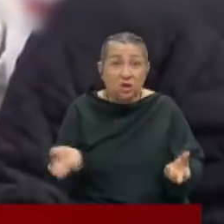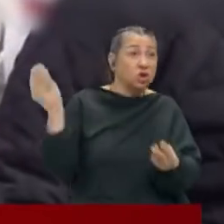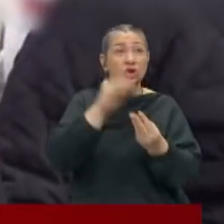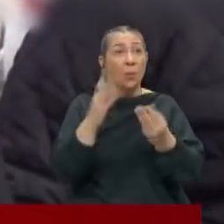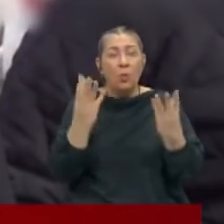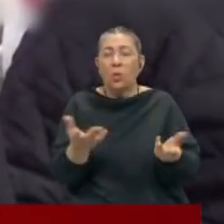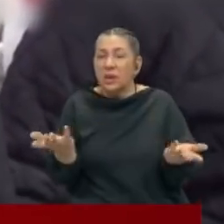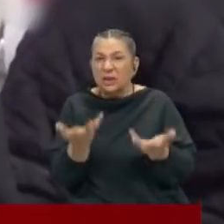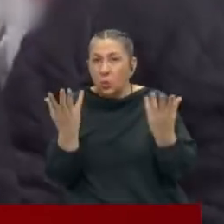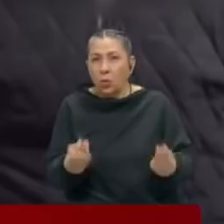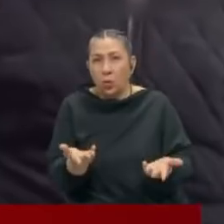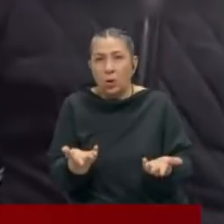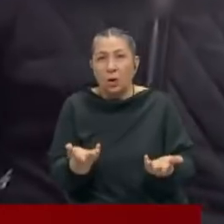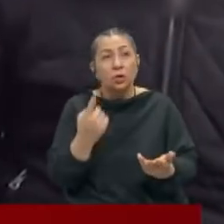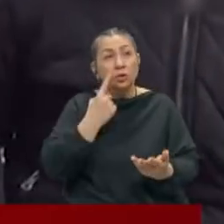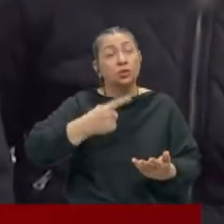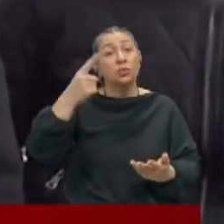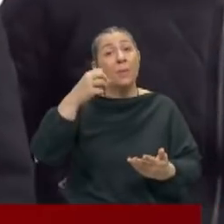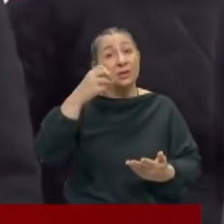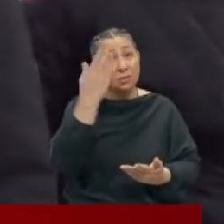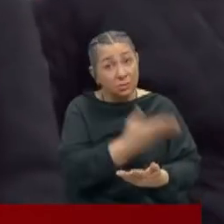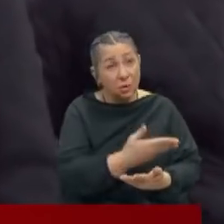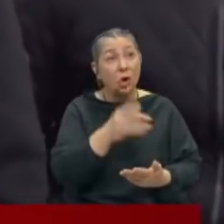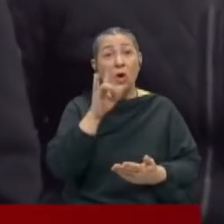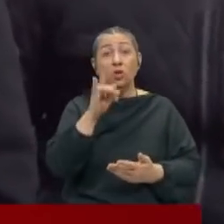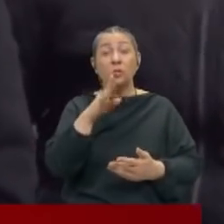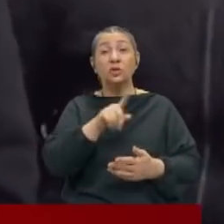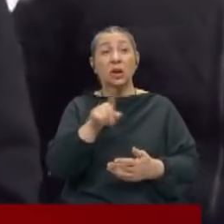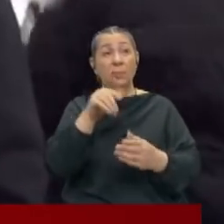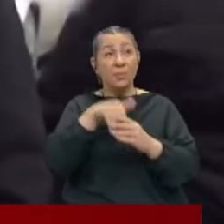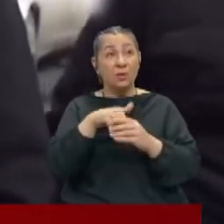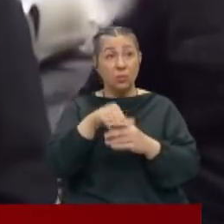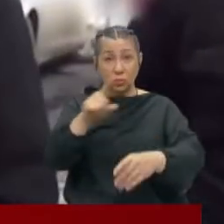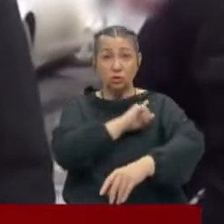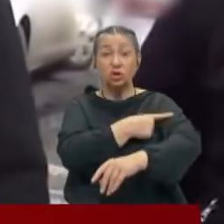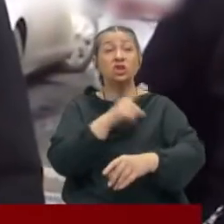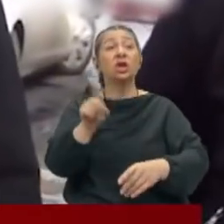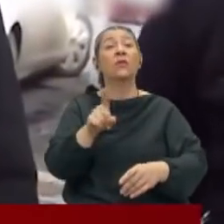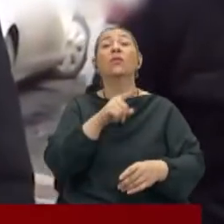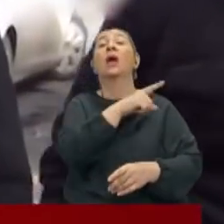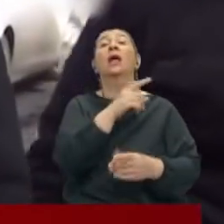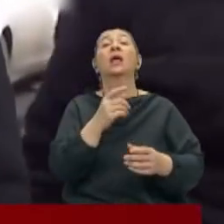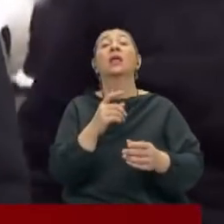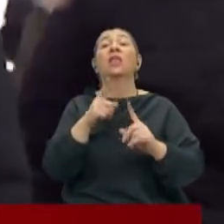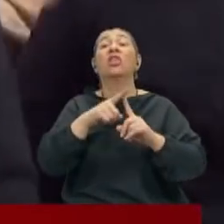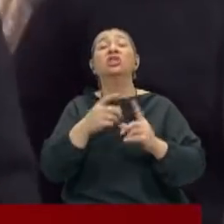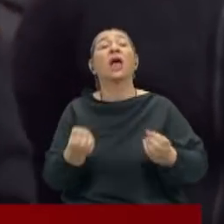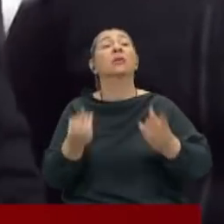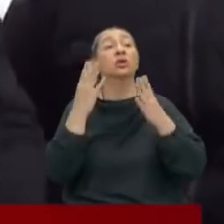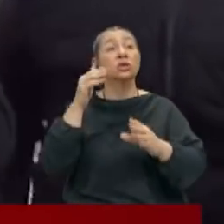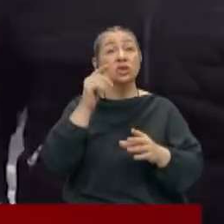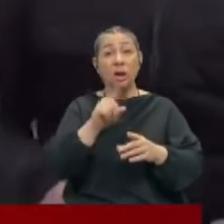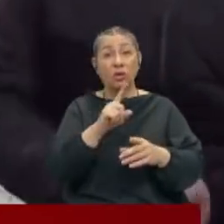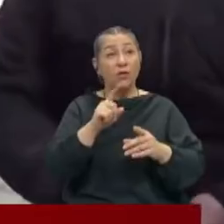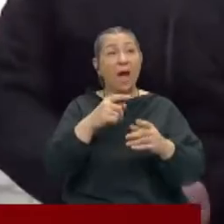zamlanıyor? Yani nasıl oluyor bu iş ya? Cumhurbaşkanı 14 tane Şanlıurfa milletvekilinin gücü bu Şanlıurfa'da tedaşa yetmiyor. Şanlıurfa'da da